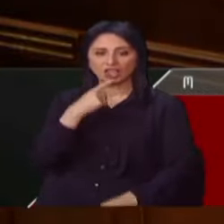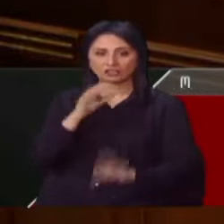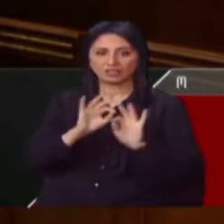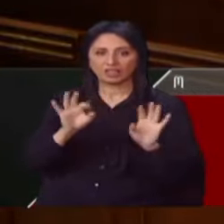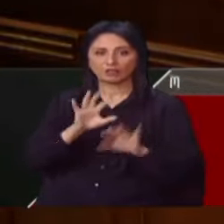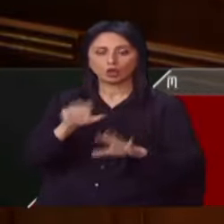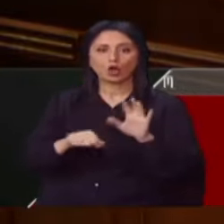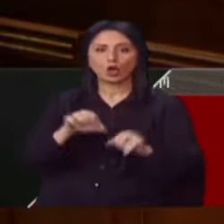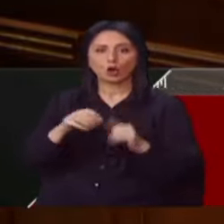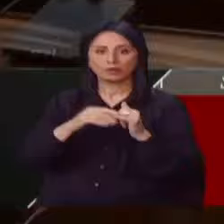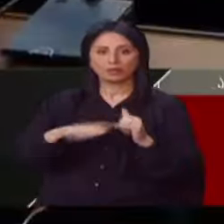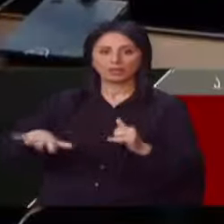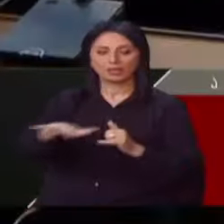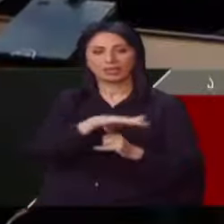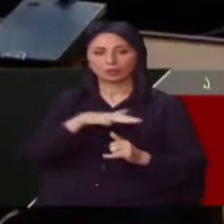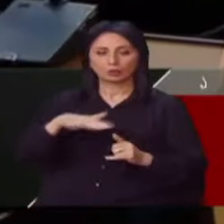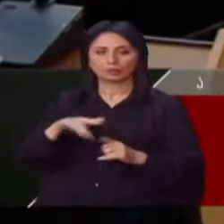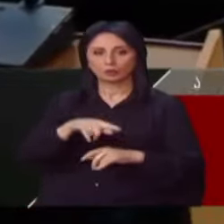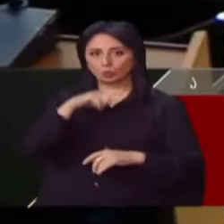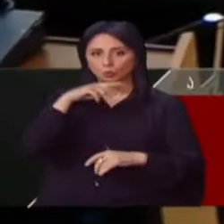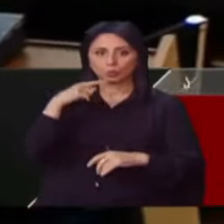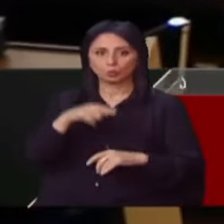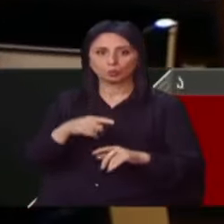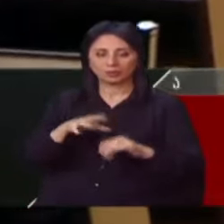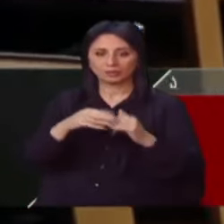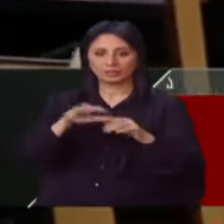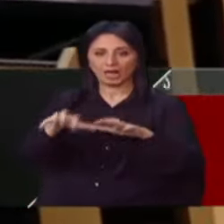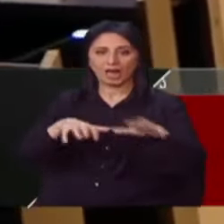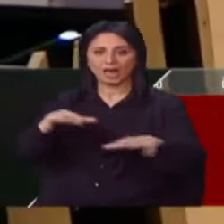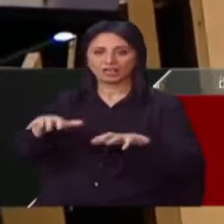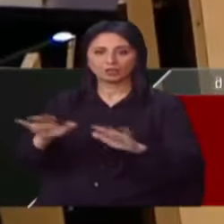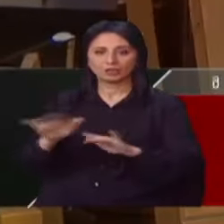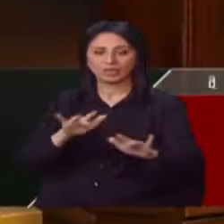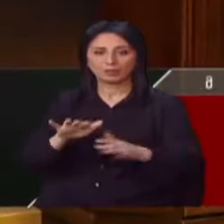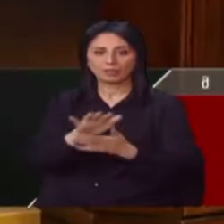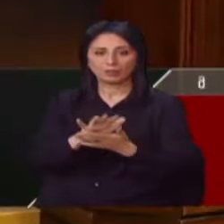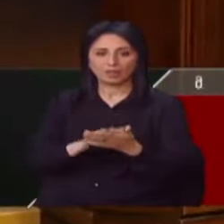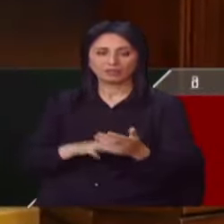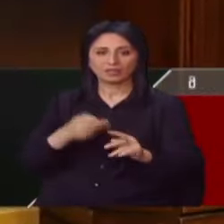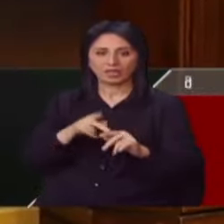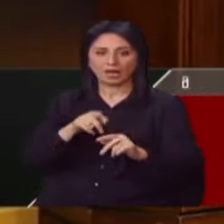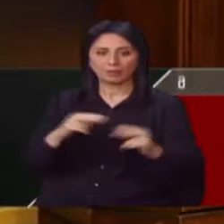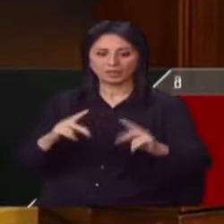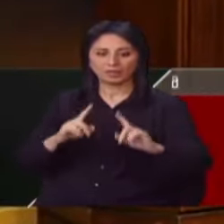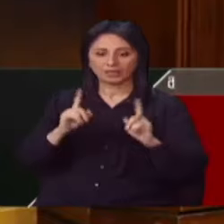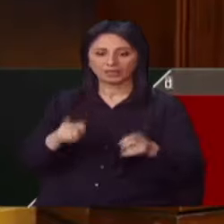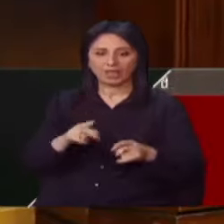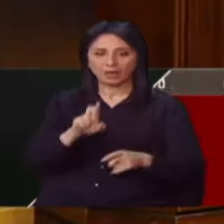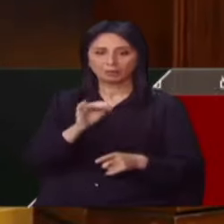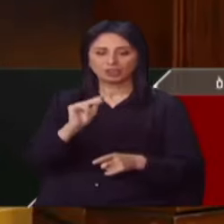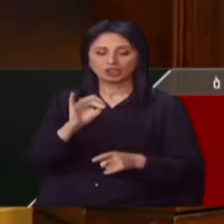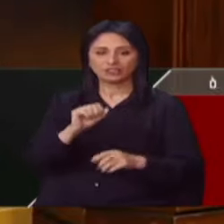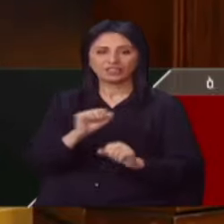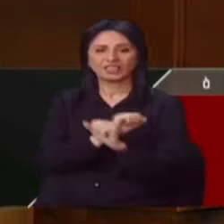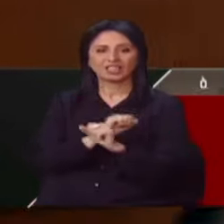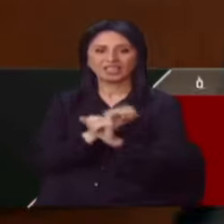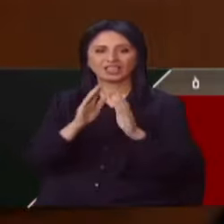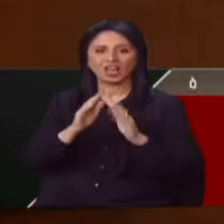განცხადებით, ოკუპირებულ ტერიტორიებზე რუსეთი ანექსიურ ქმედებებს აგრძელებს და ამის დასტურად ბიჭვინთის